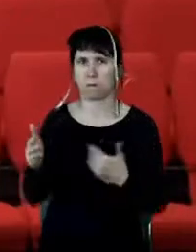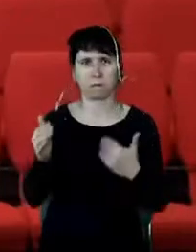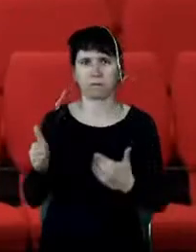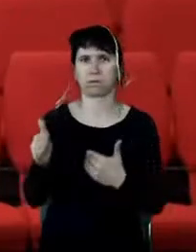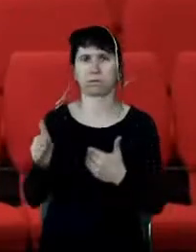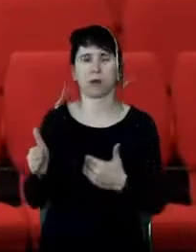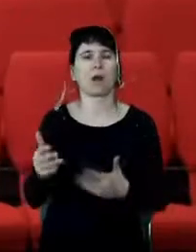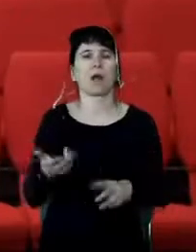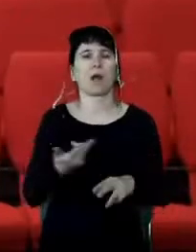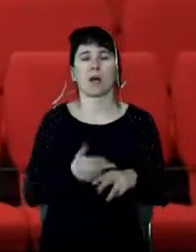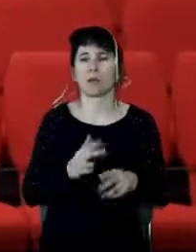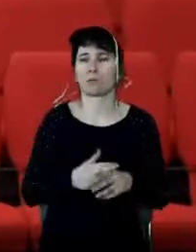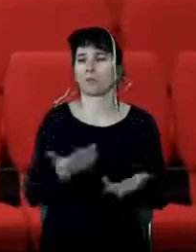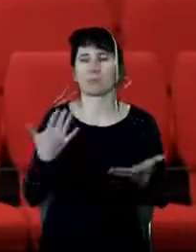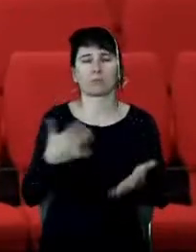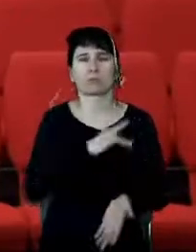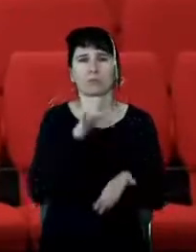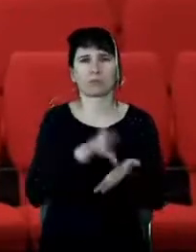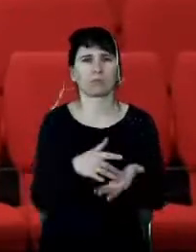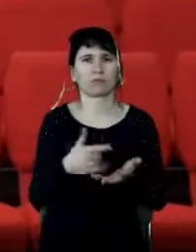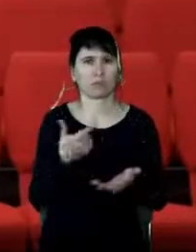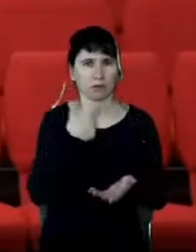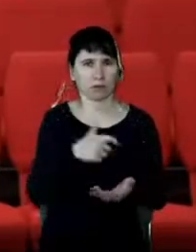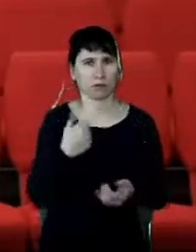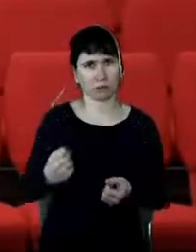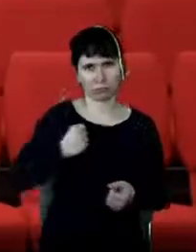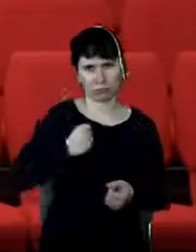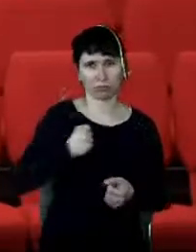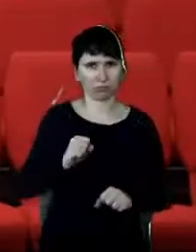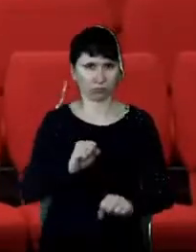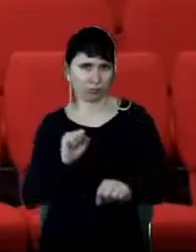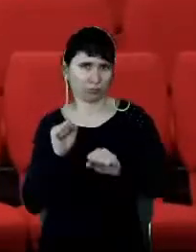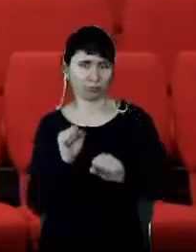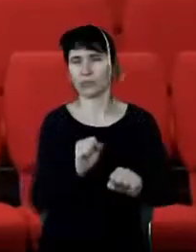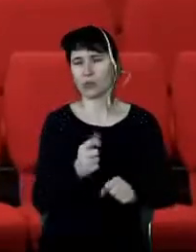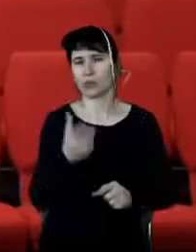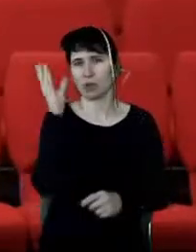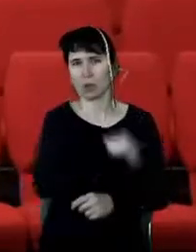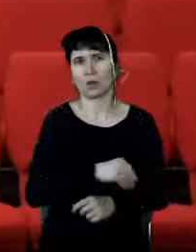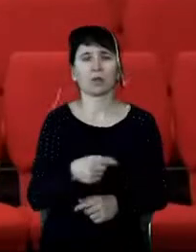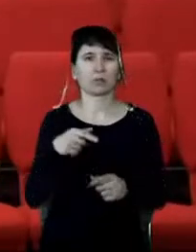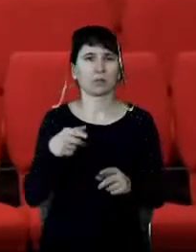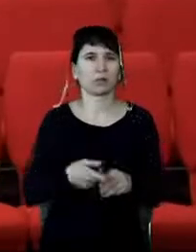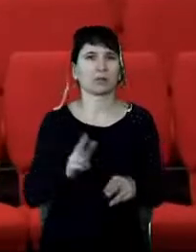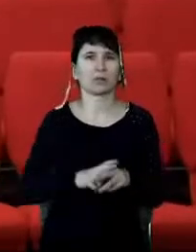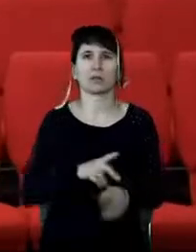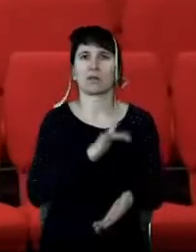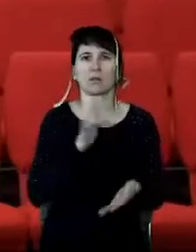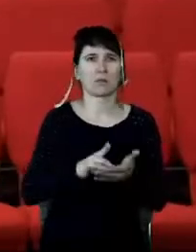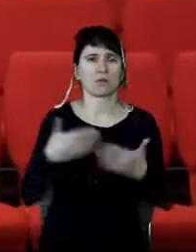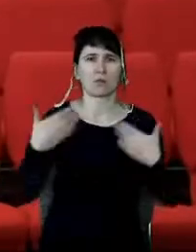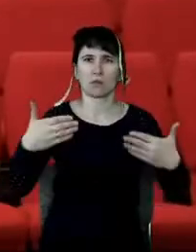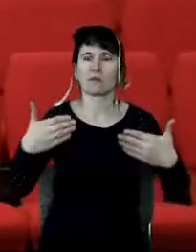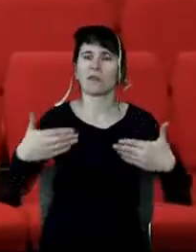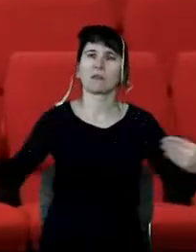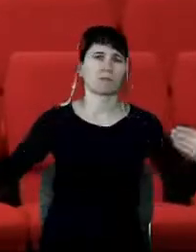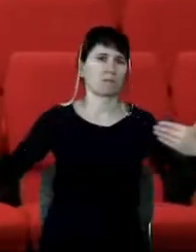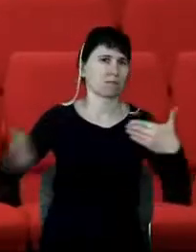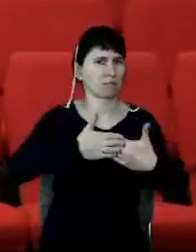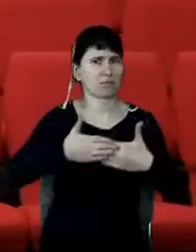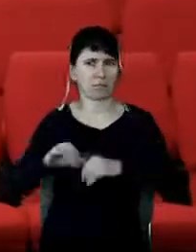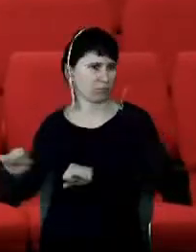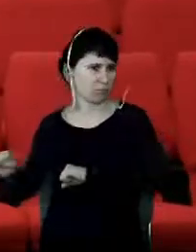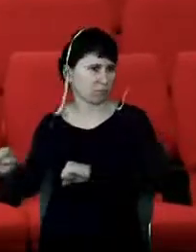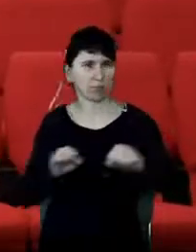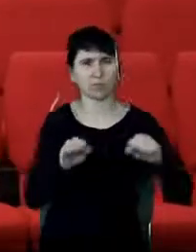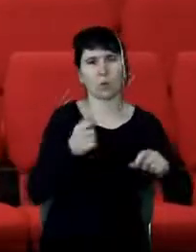І місто готове захищатися або стояти в обороні, бути в цьому місті своєму.